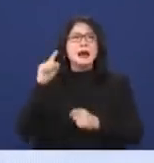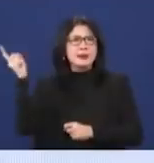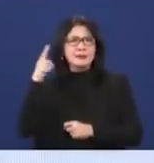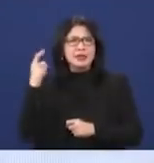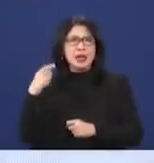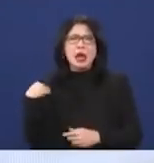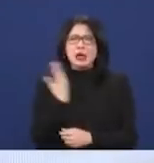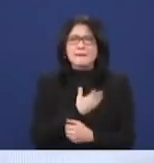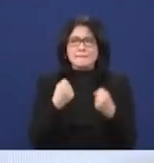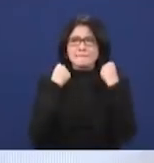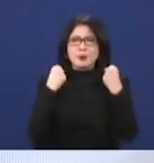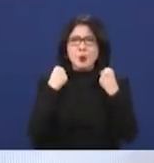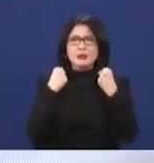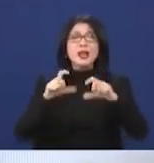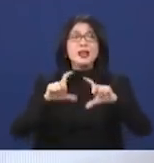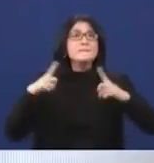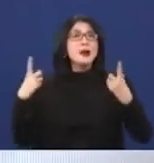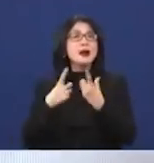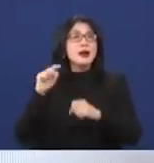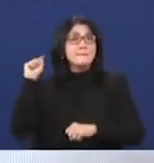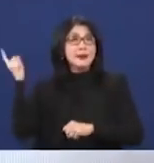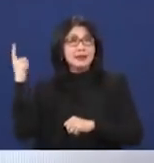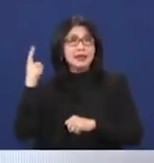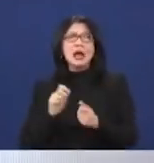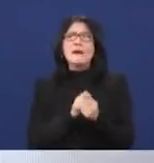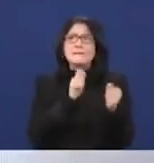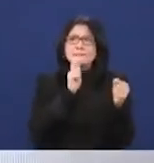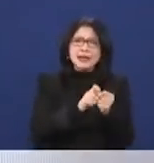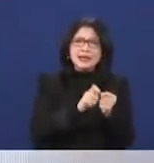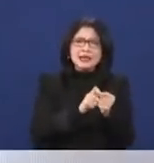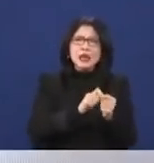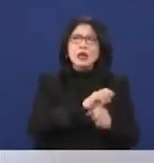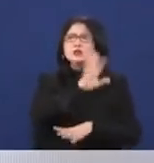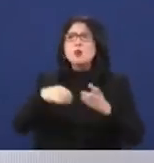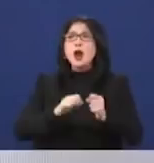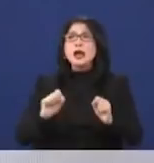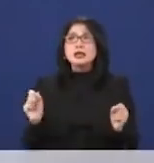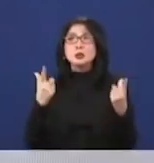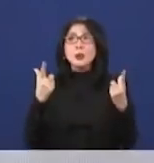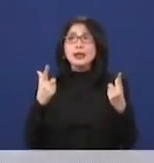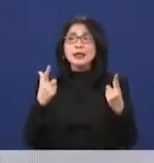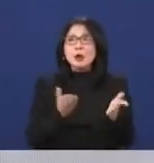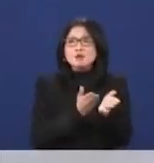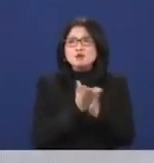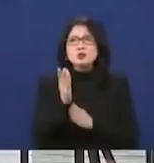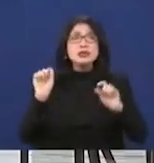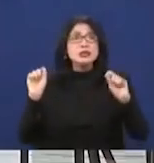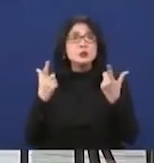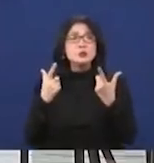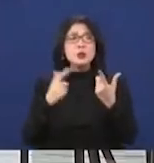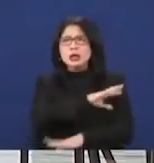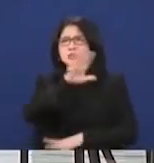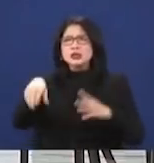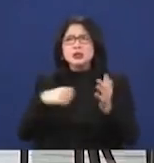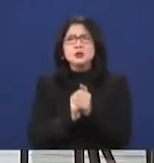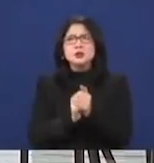akan memperkuat lembaga-lembaga pemerintah, kami akan perbaiki seluruh kehidupan, kualitas hidup seluruh